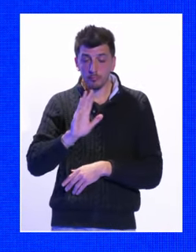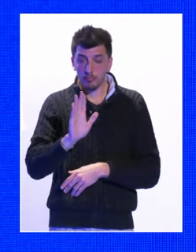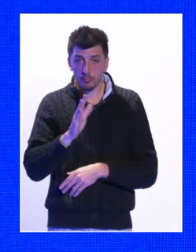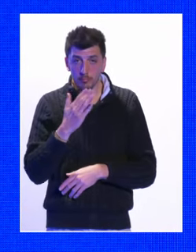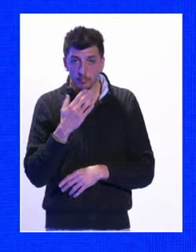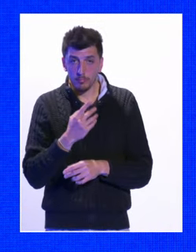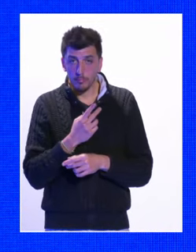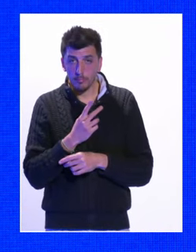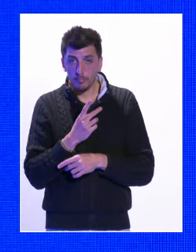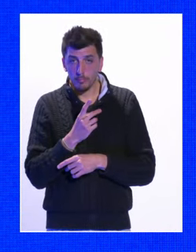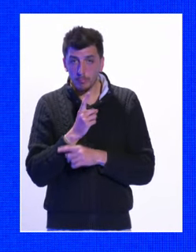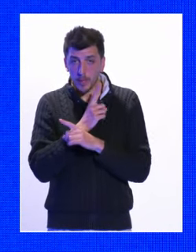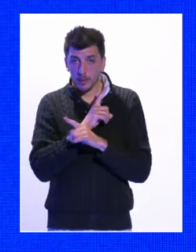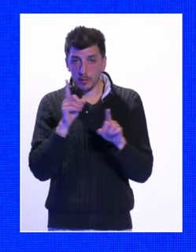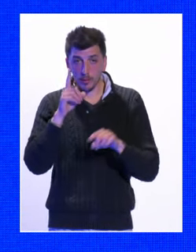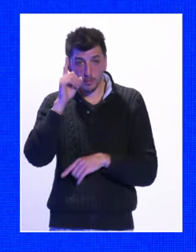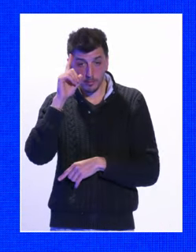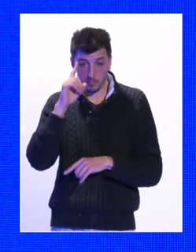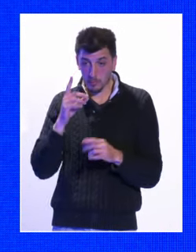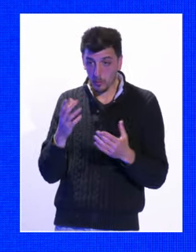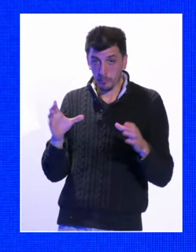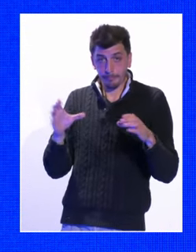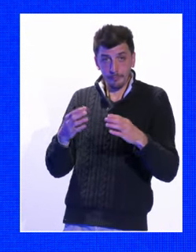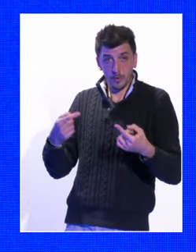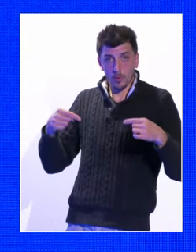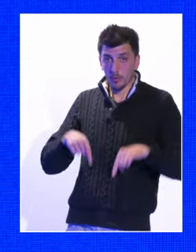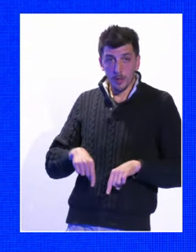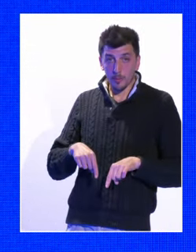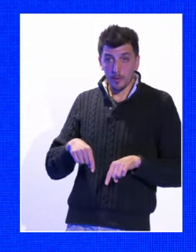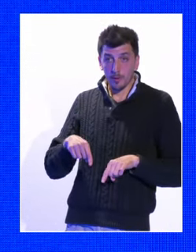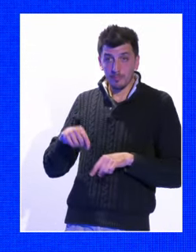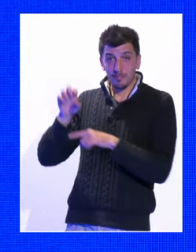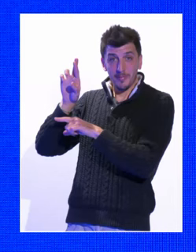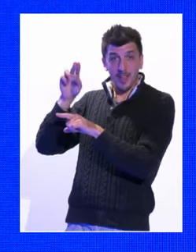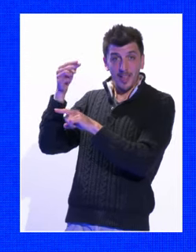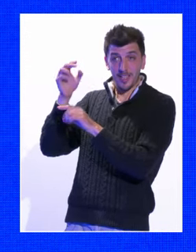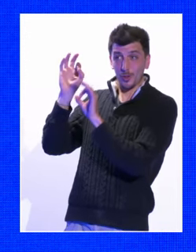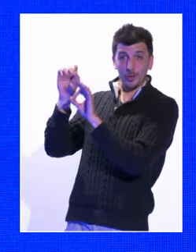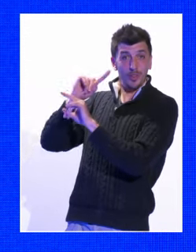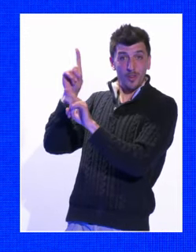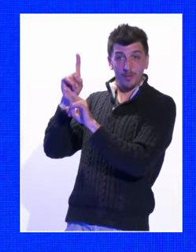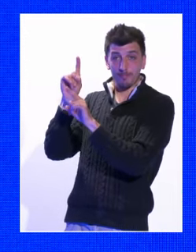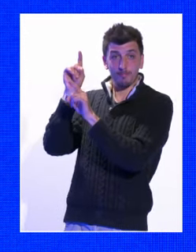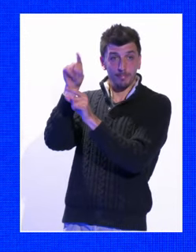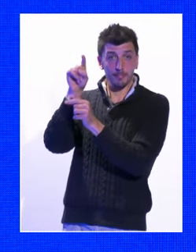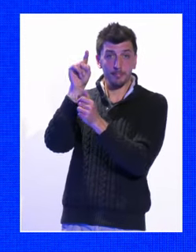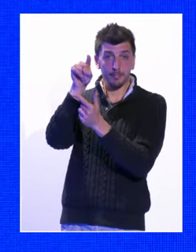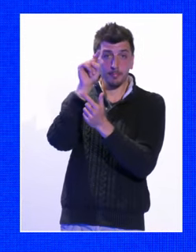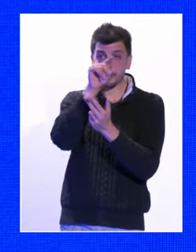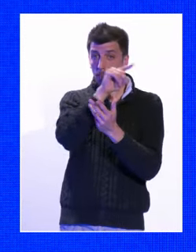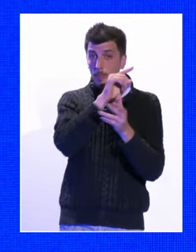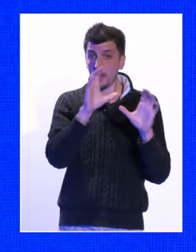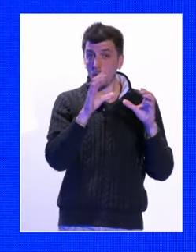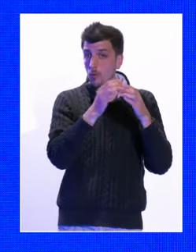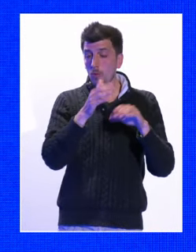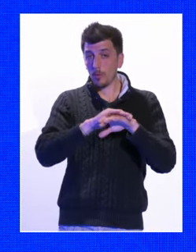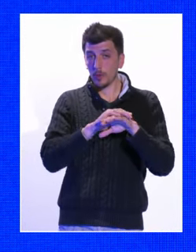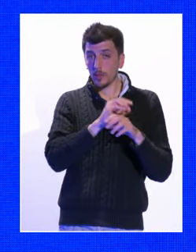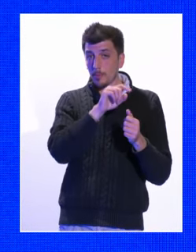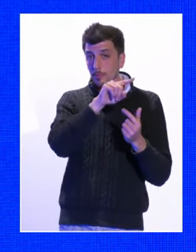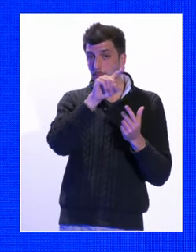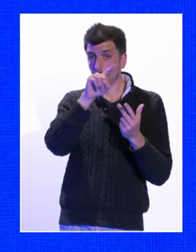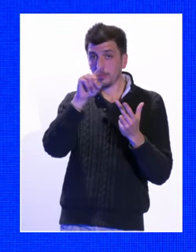est à la merci de tous les groupes politiques qui seraient capables, à